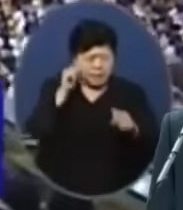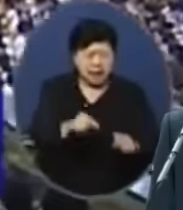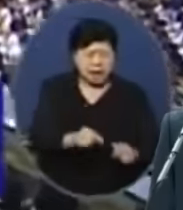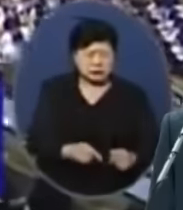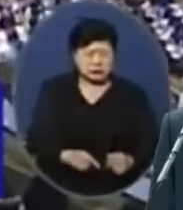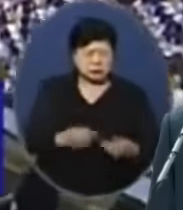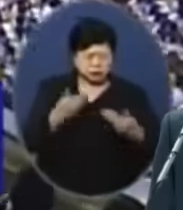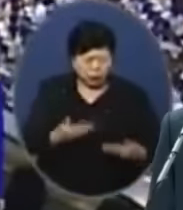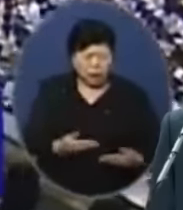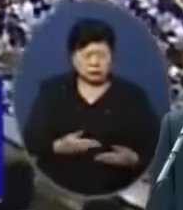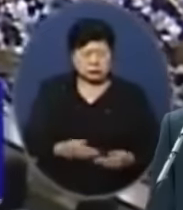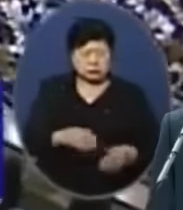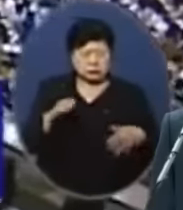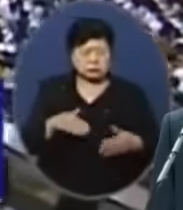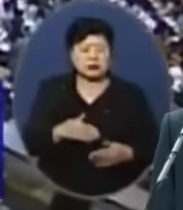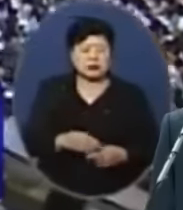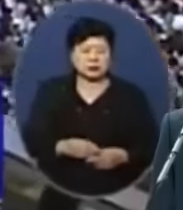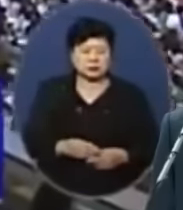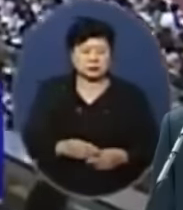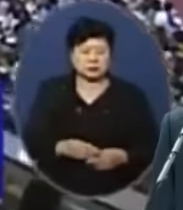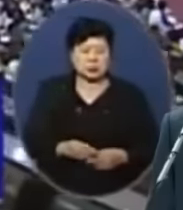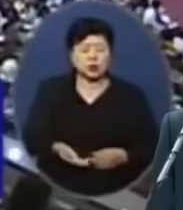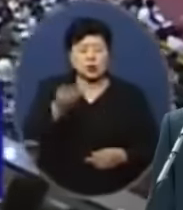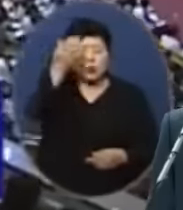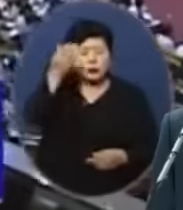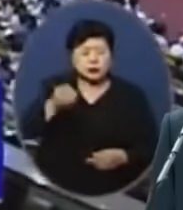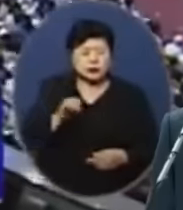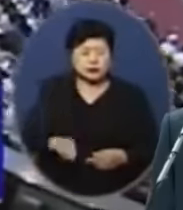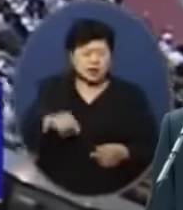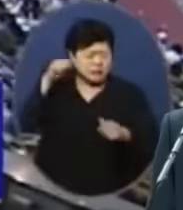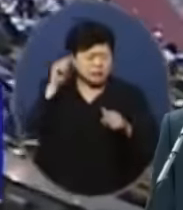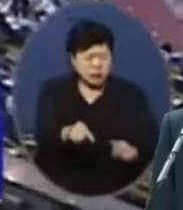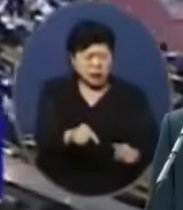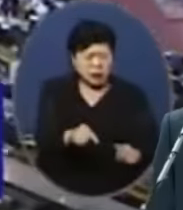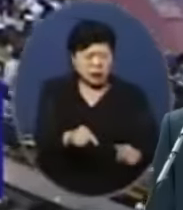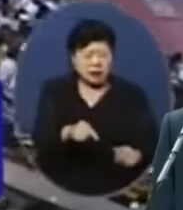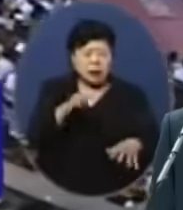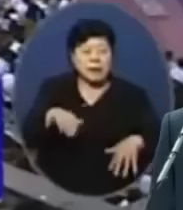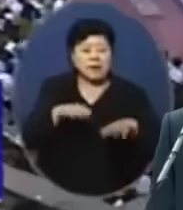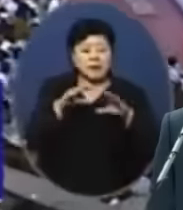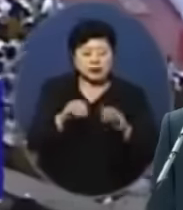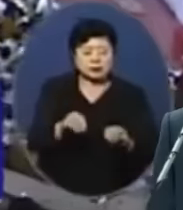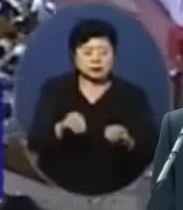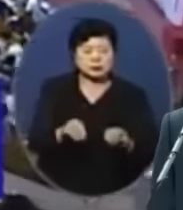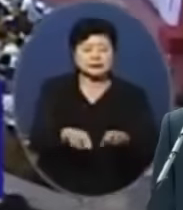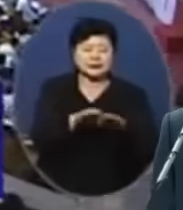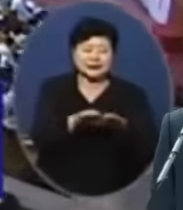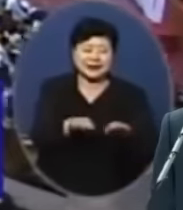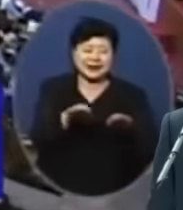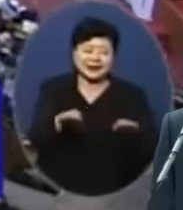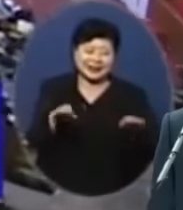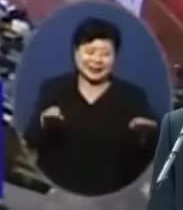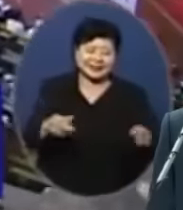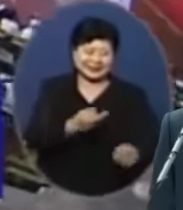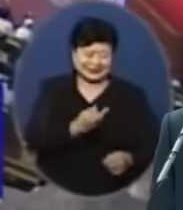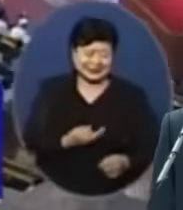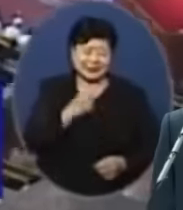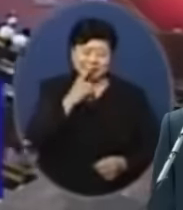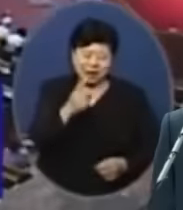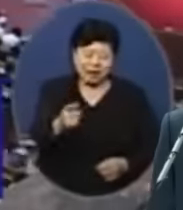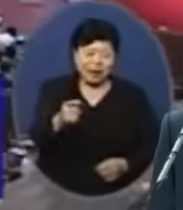고요하라. 높은 차원이 낮은 차원을 보고 명령을 내리는 것입니다. 바람이 그치고 아주 잔잔하였으더라. 이에 제자들에게